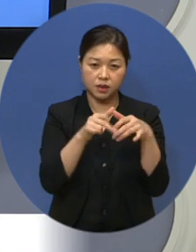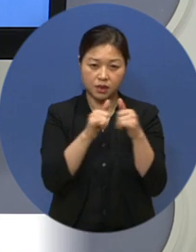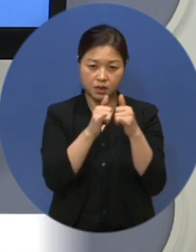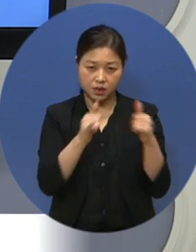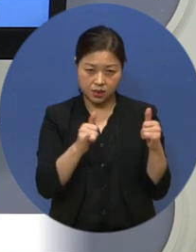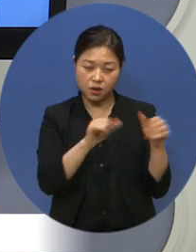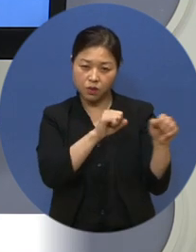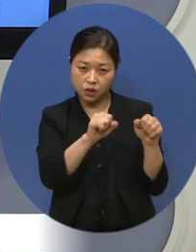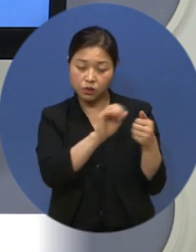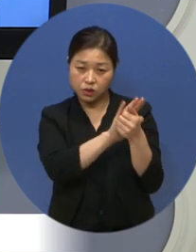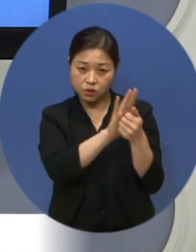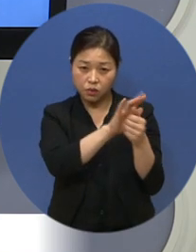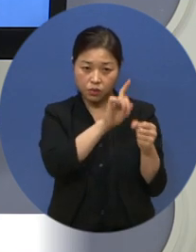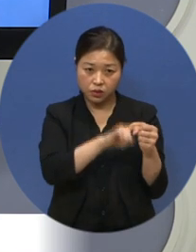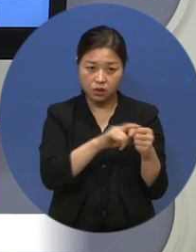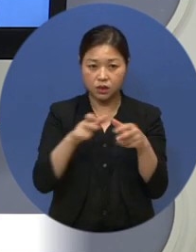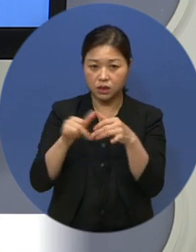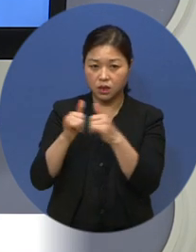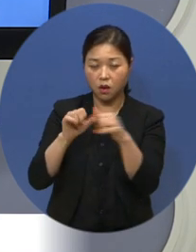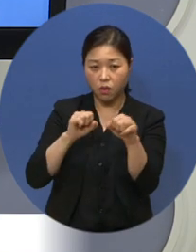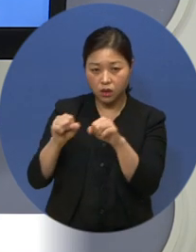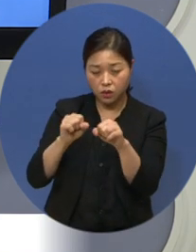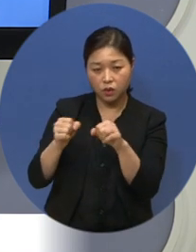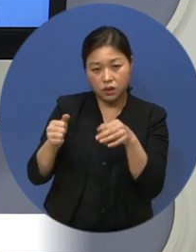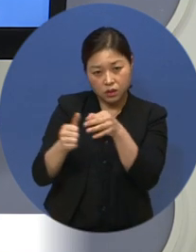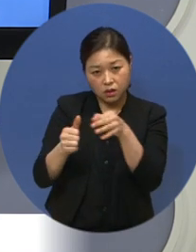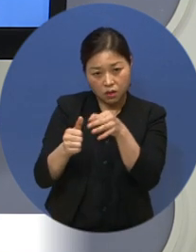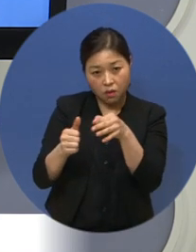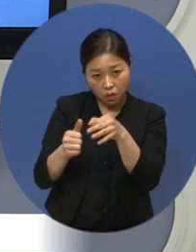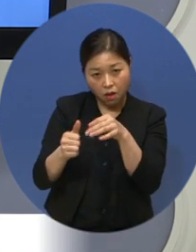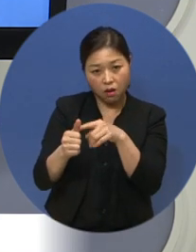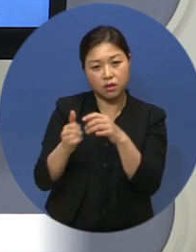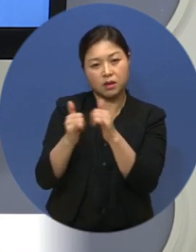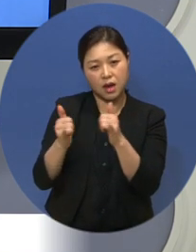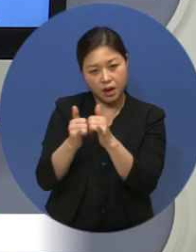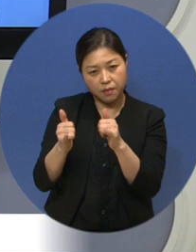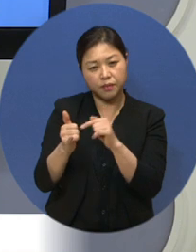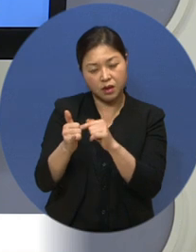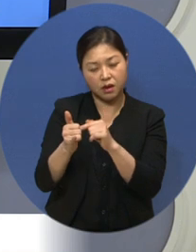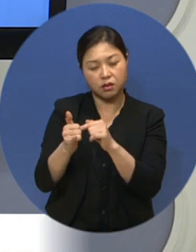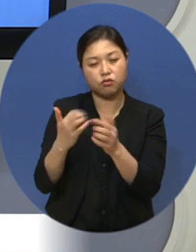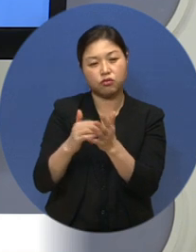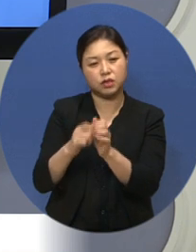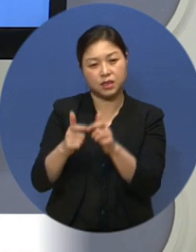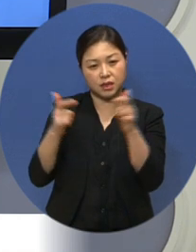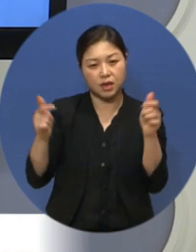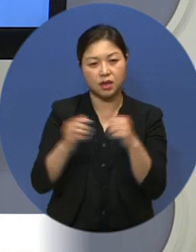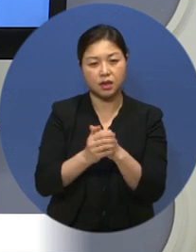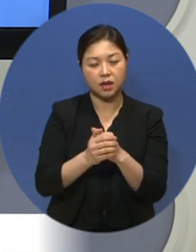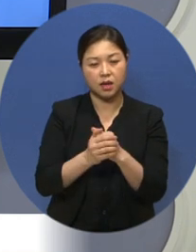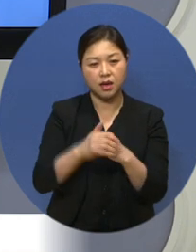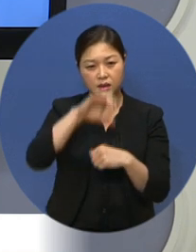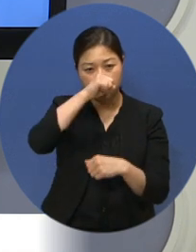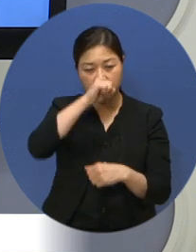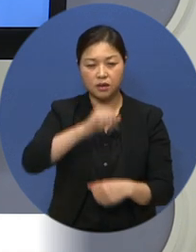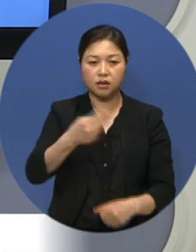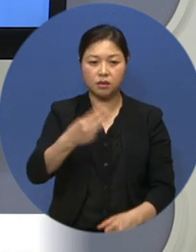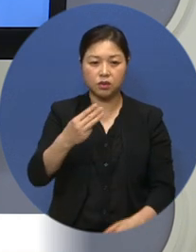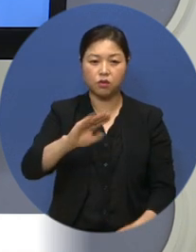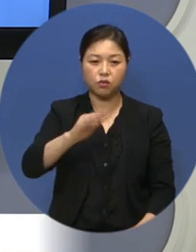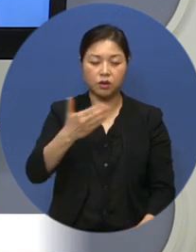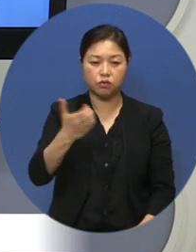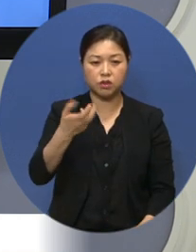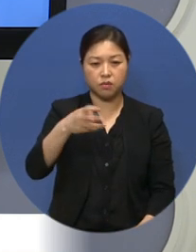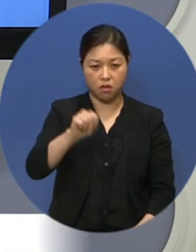활동 지원을 위해 장애인활동지원 급여의 대상을 확대해 총 3 1990 억원의 예산이 편성돼